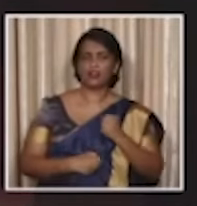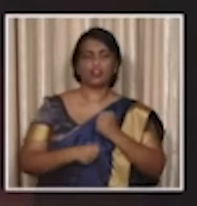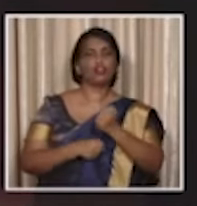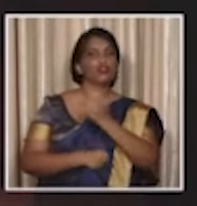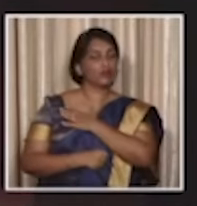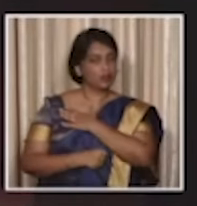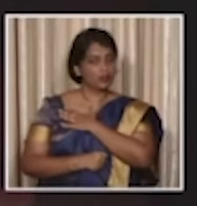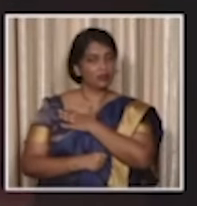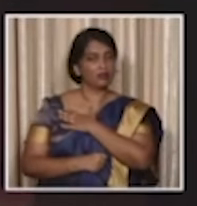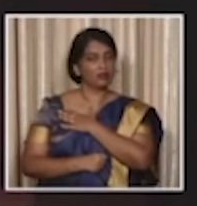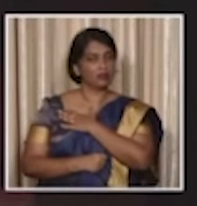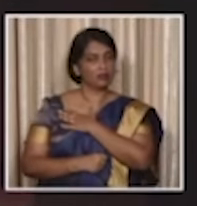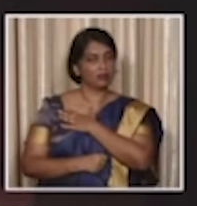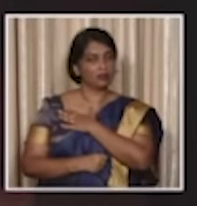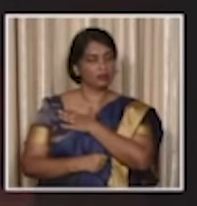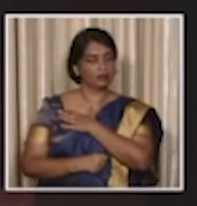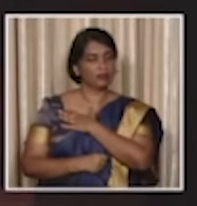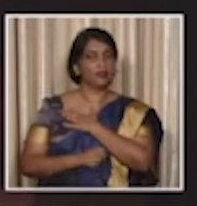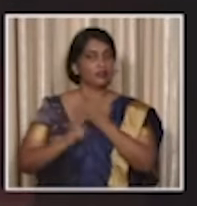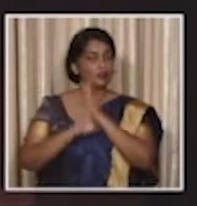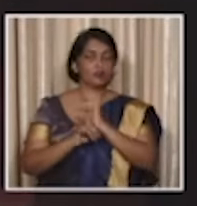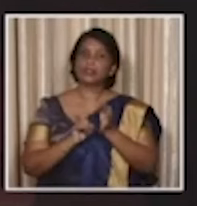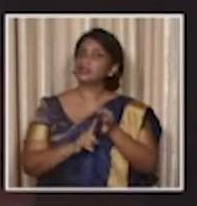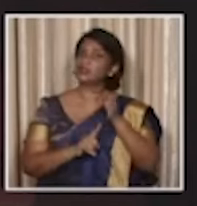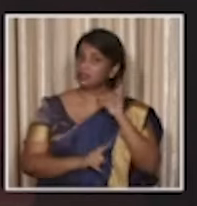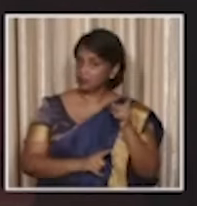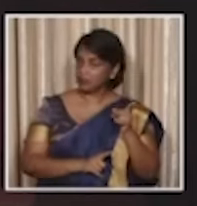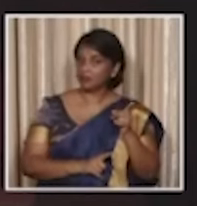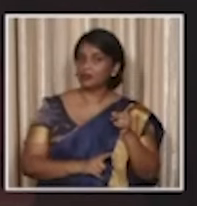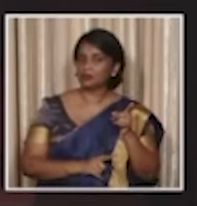ගෝඨාභය රාජපක්ෂ එවකට ජනාධිපතිවරයා